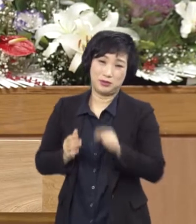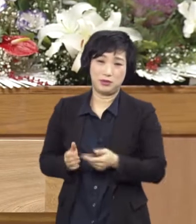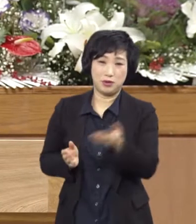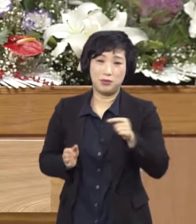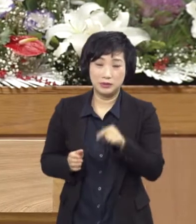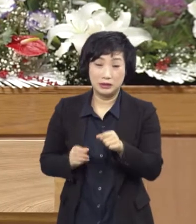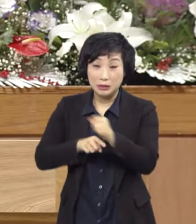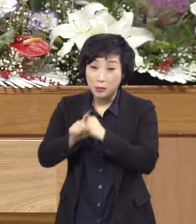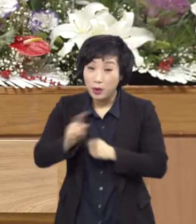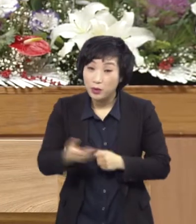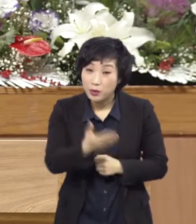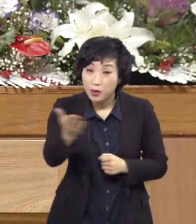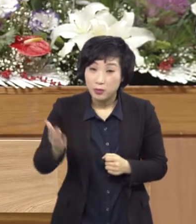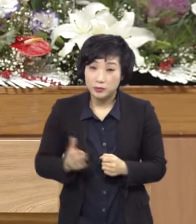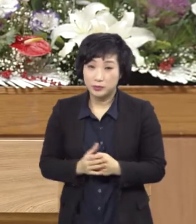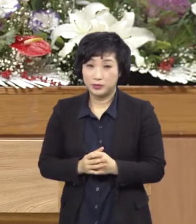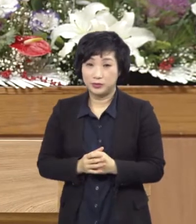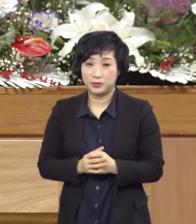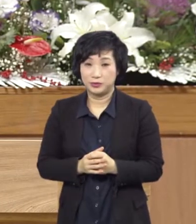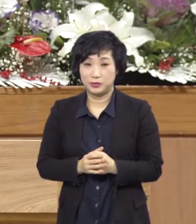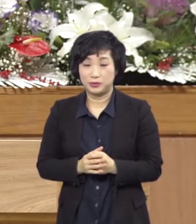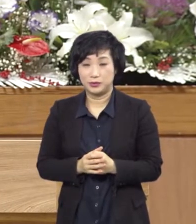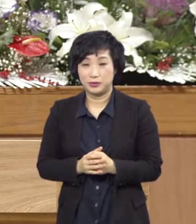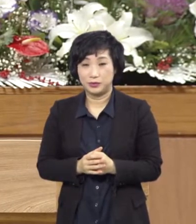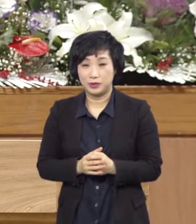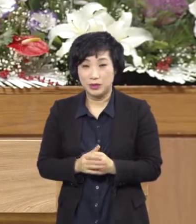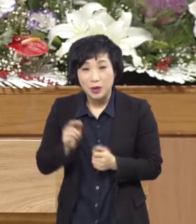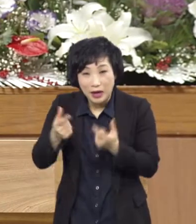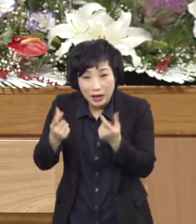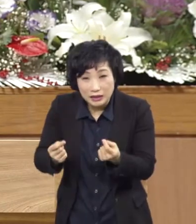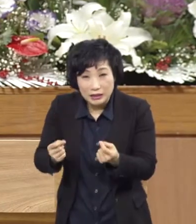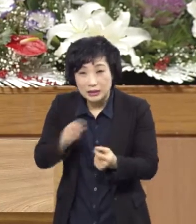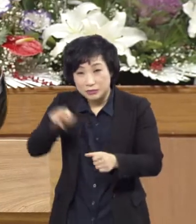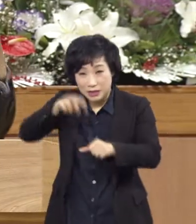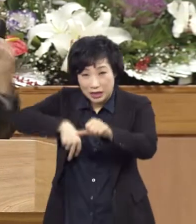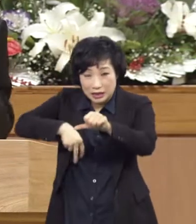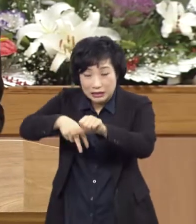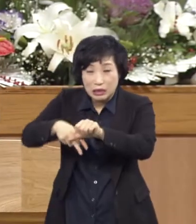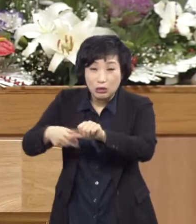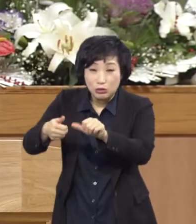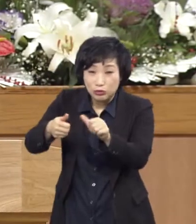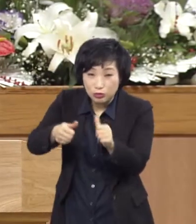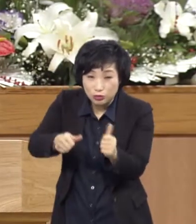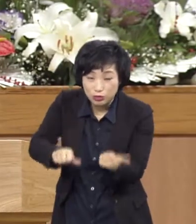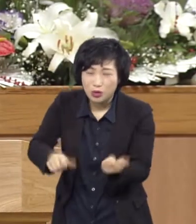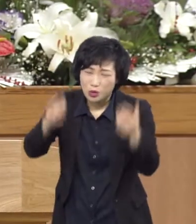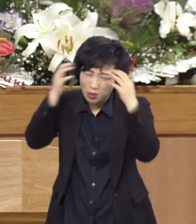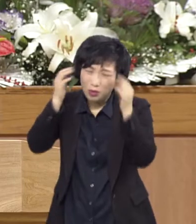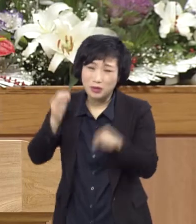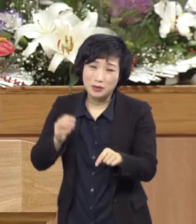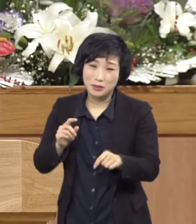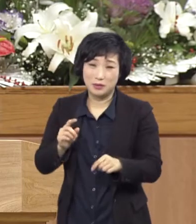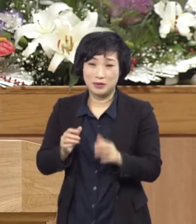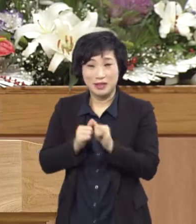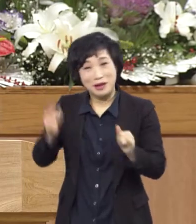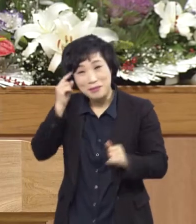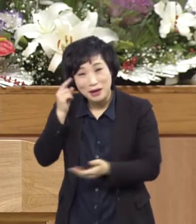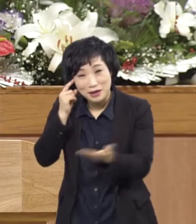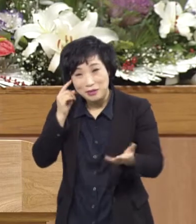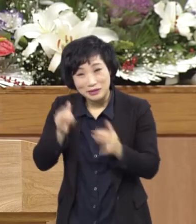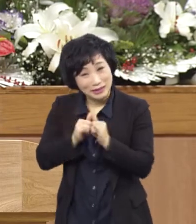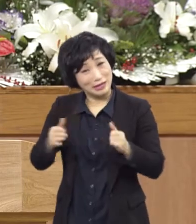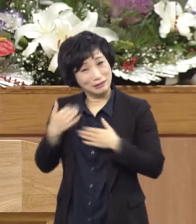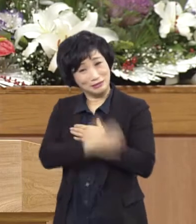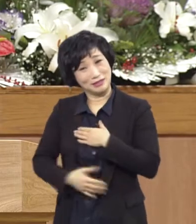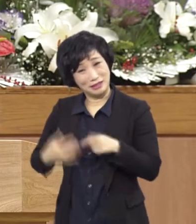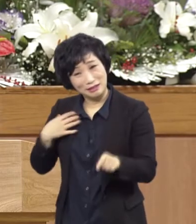네. 이 말이 무슨 말입니까? 이렇게 십자가를 지고 죽는 고난은 인간의 육체로 감당할